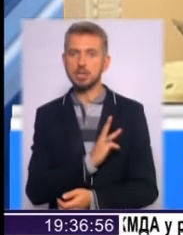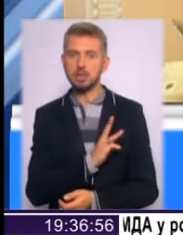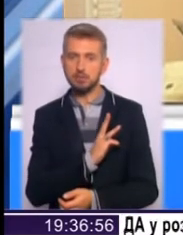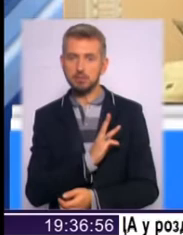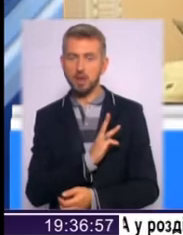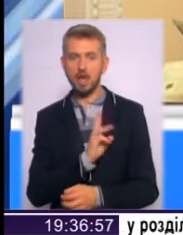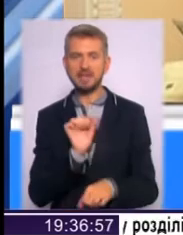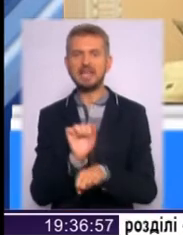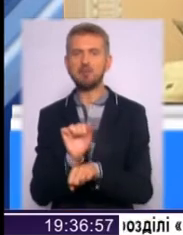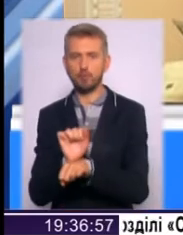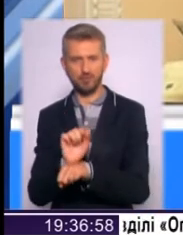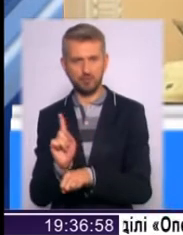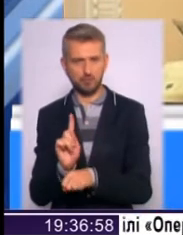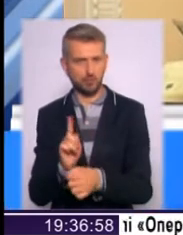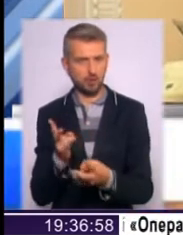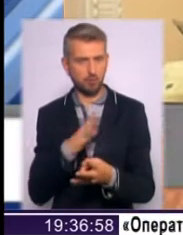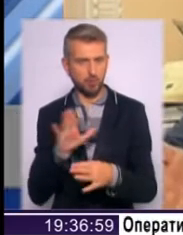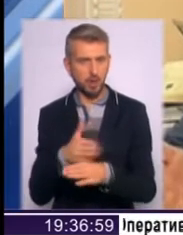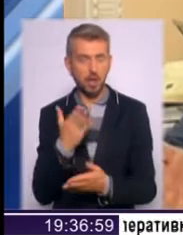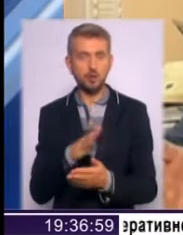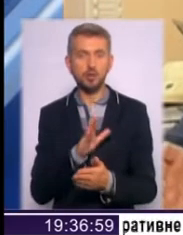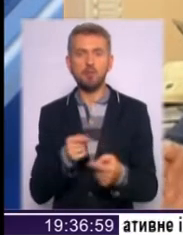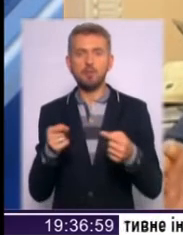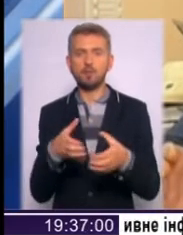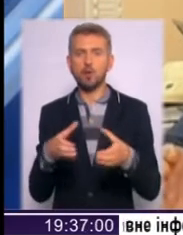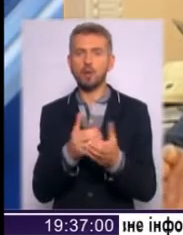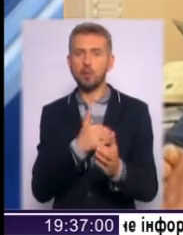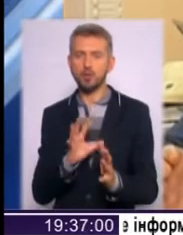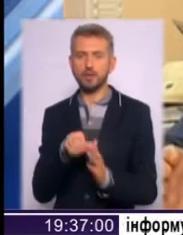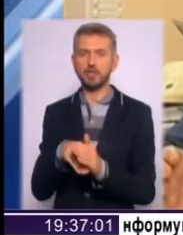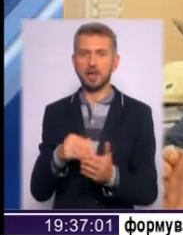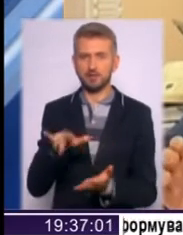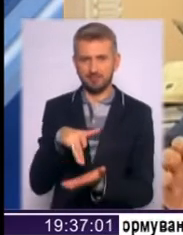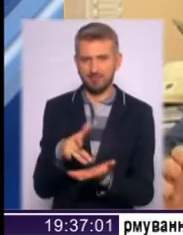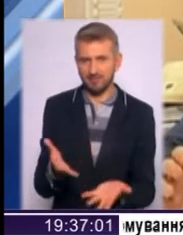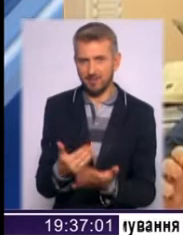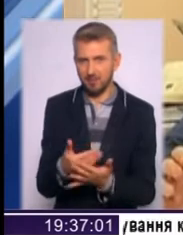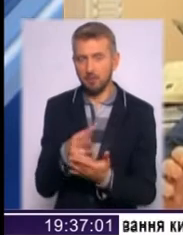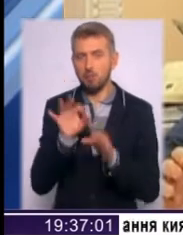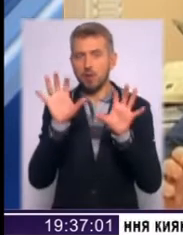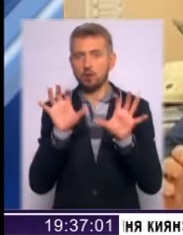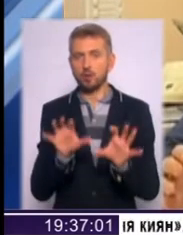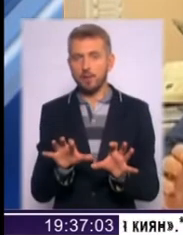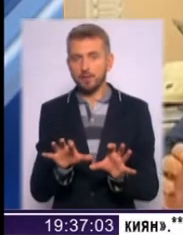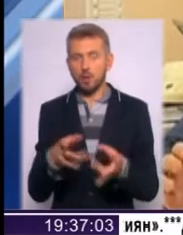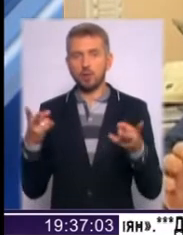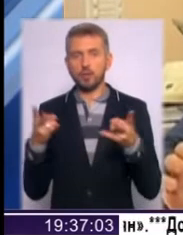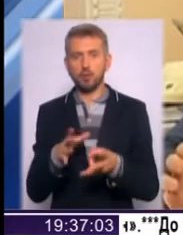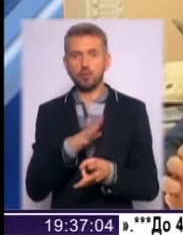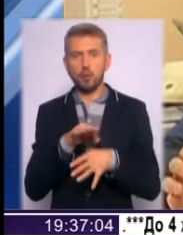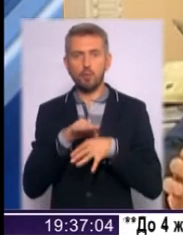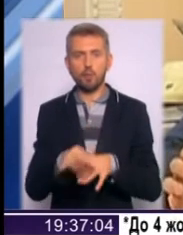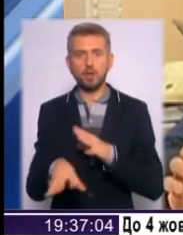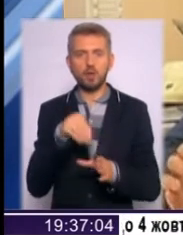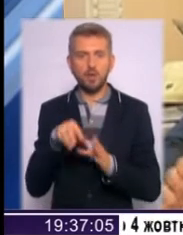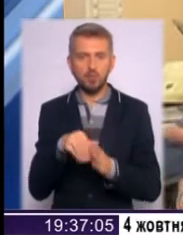було зняти. Ну, зокрема, якщо до певної громади хоче доєднатися якийсь населений пункт по законодавству, необхідно було проводити